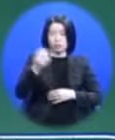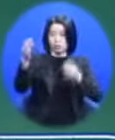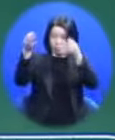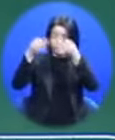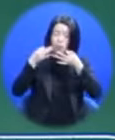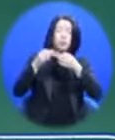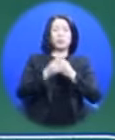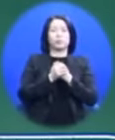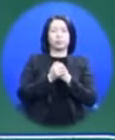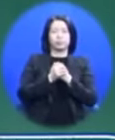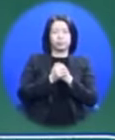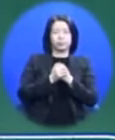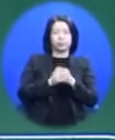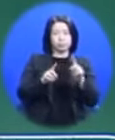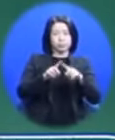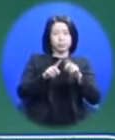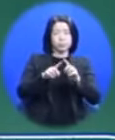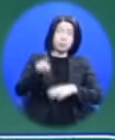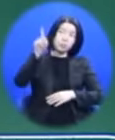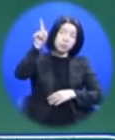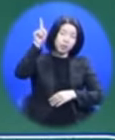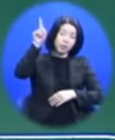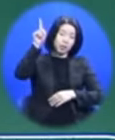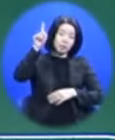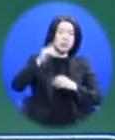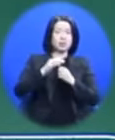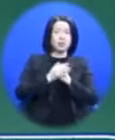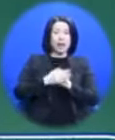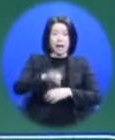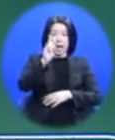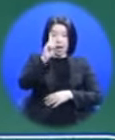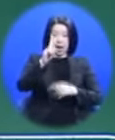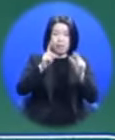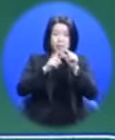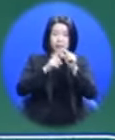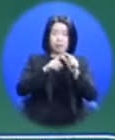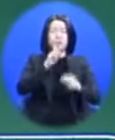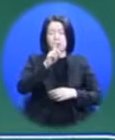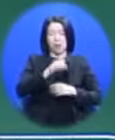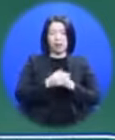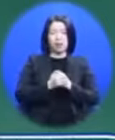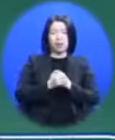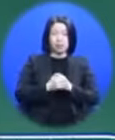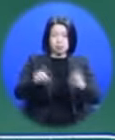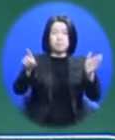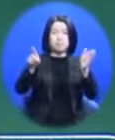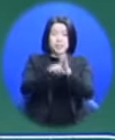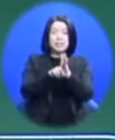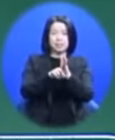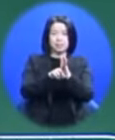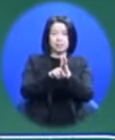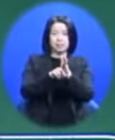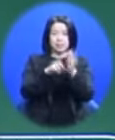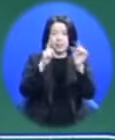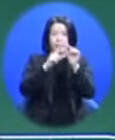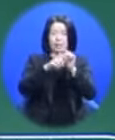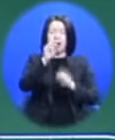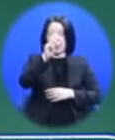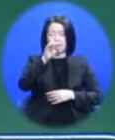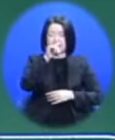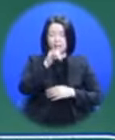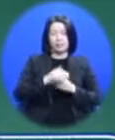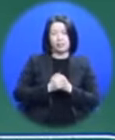바라보면서 손가락으로 하늘을 가르치면서 딱 한 말씀 하시더라고요. 믿음! 딱 이렇게 말씀하시는